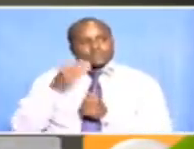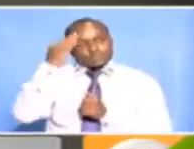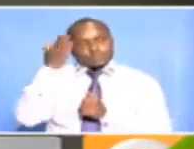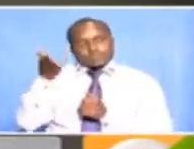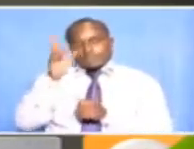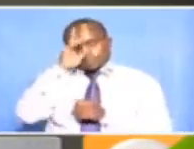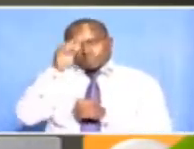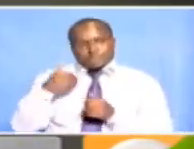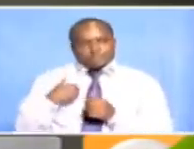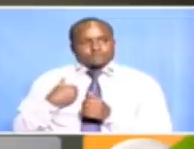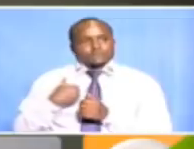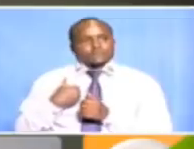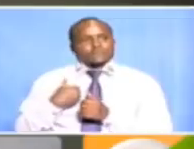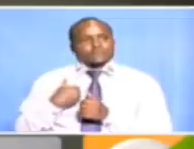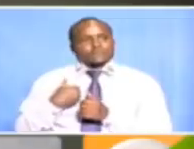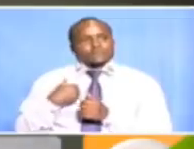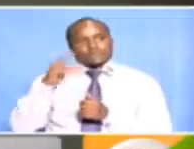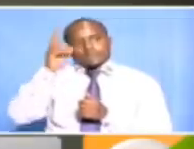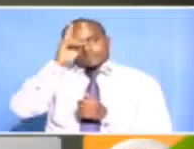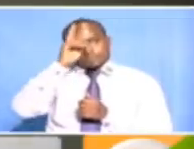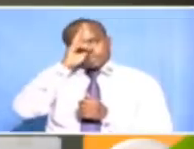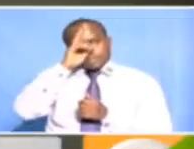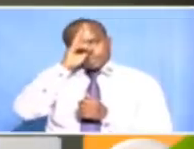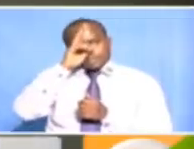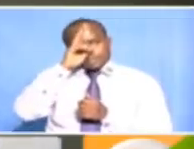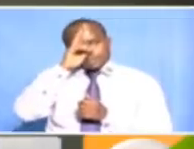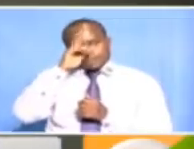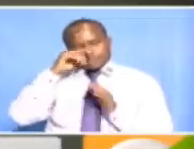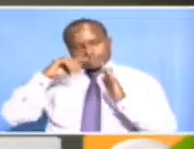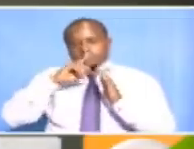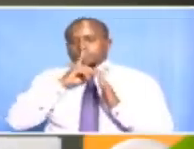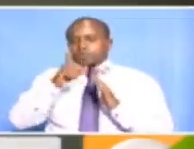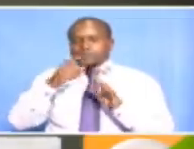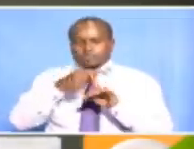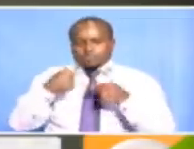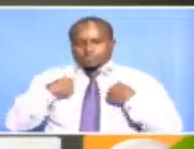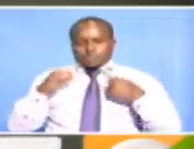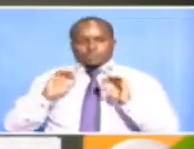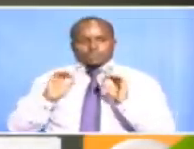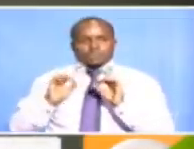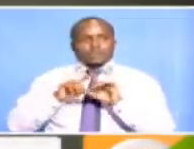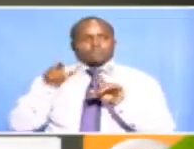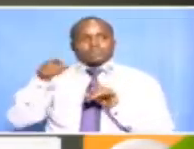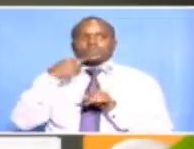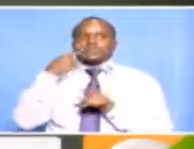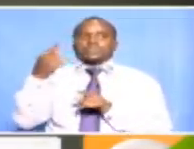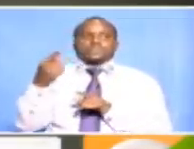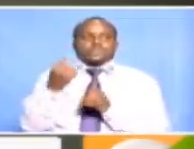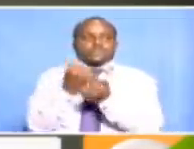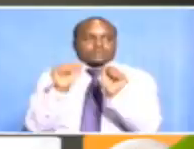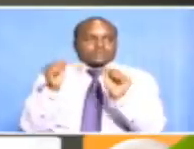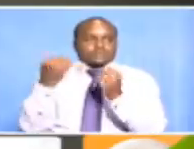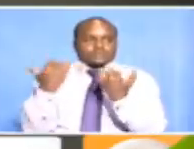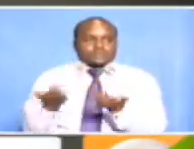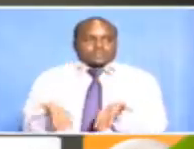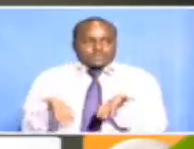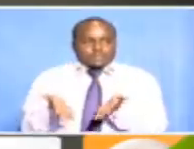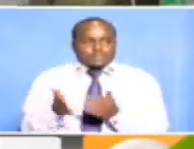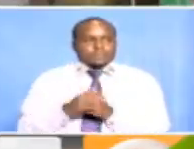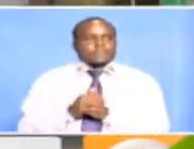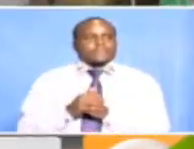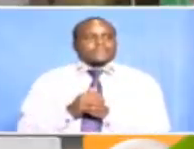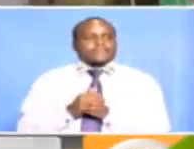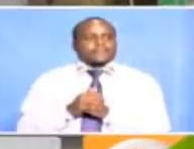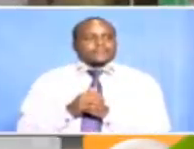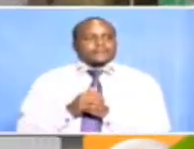polisi. Na polisi hawachukui direction, hawachukui instructions kwangu. But wewe nimesema sasa hii uachiliwe akuache. Sasa hii utoke.